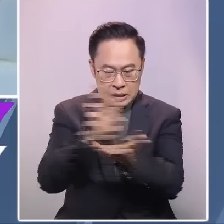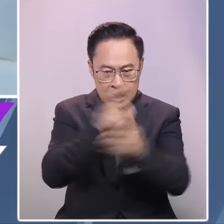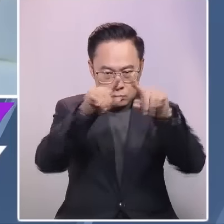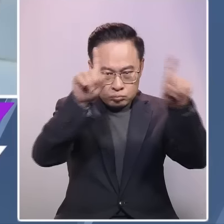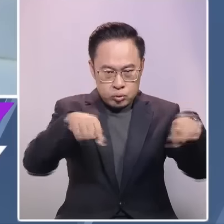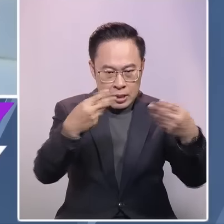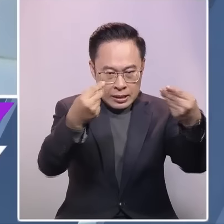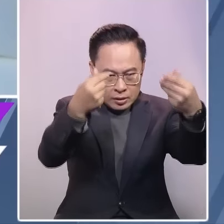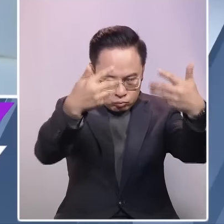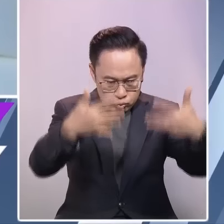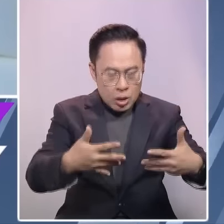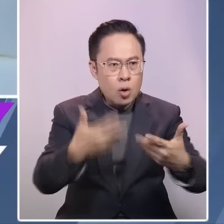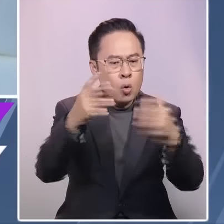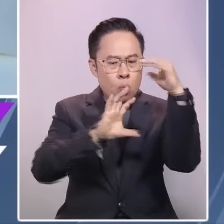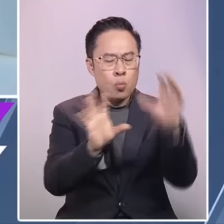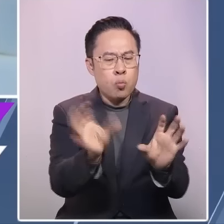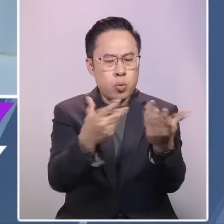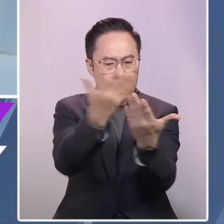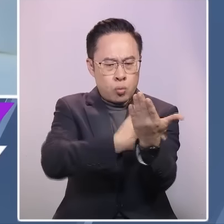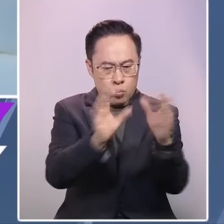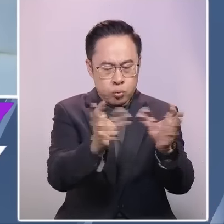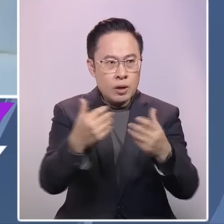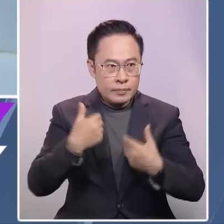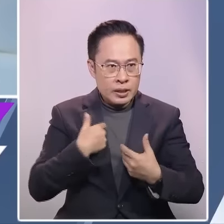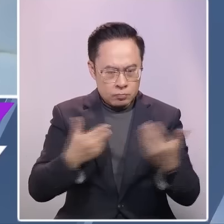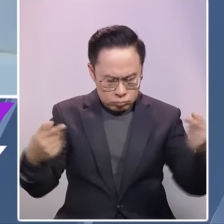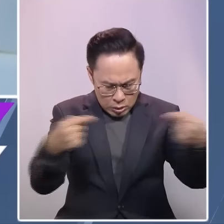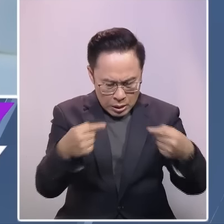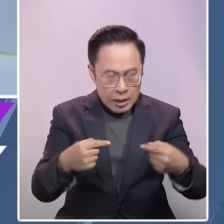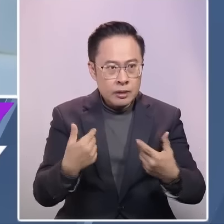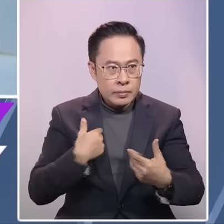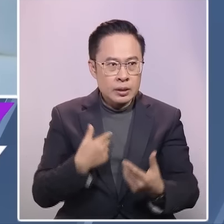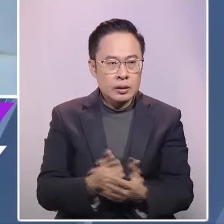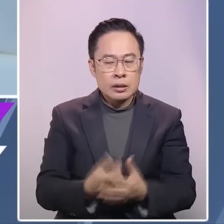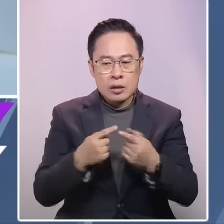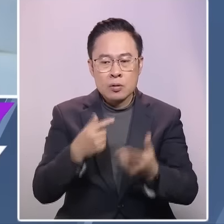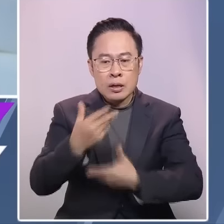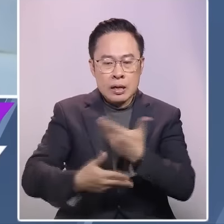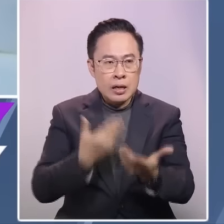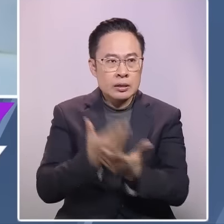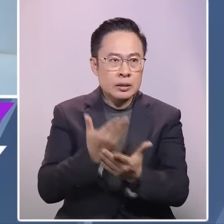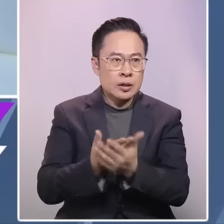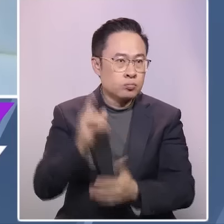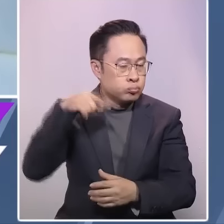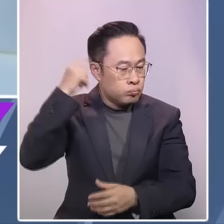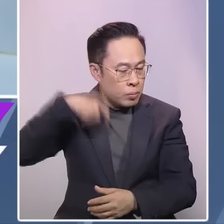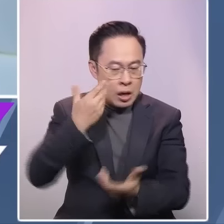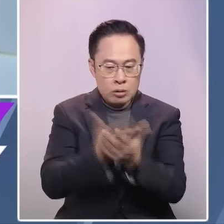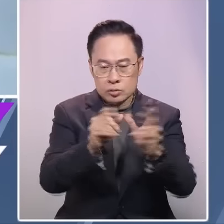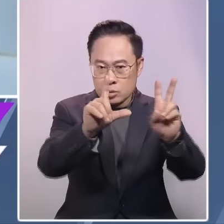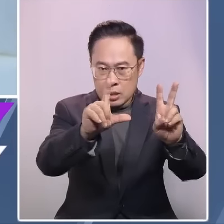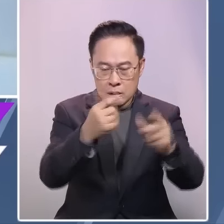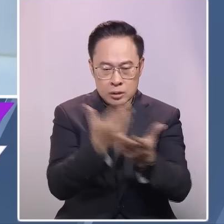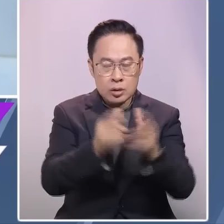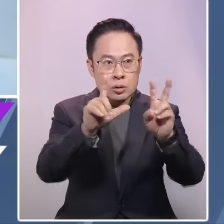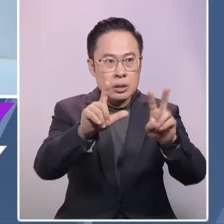ไซอยทองเซ็นพระเลียนทองนะบ่ครบตังบ่ครบ 2ล้านอีนัมันจะเอาตังค 2ล้านแม่